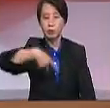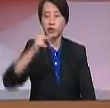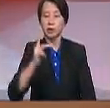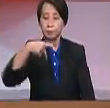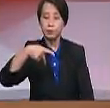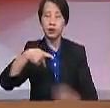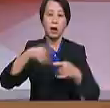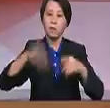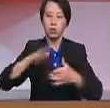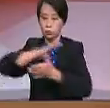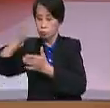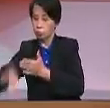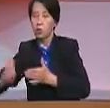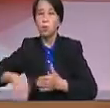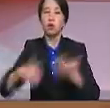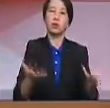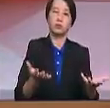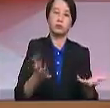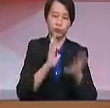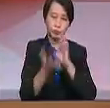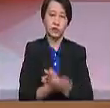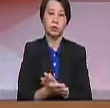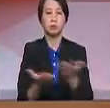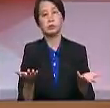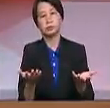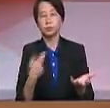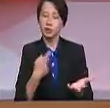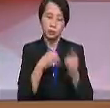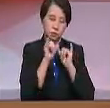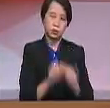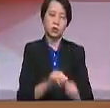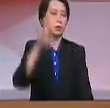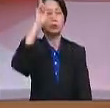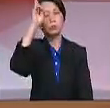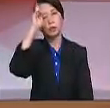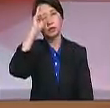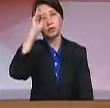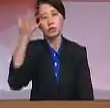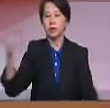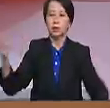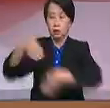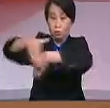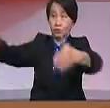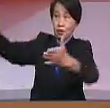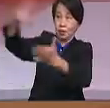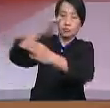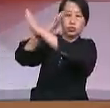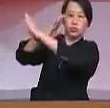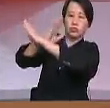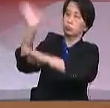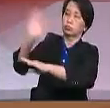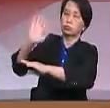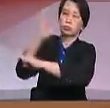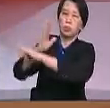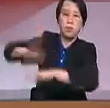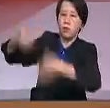tak belum ditamatkan. Jadi kita kekalkan seperti yang ada, tutup pintu sempadan negara, dan kalau ada